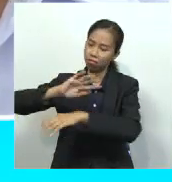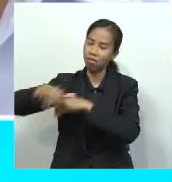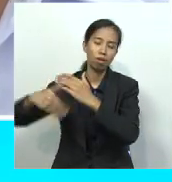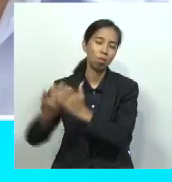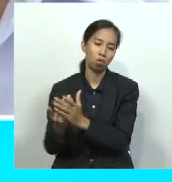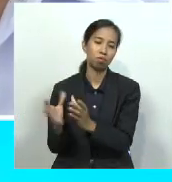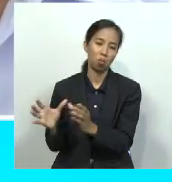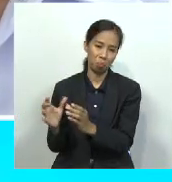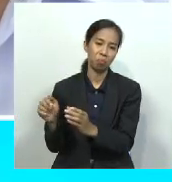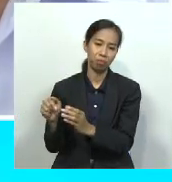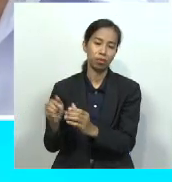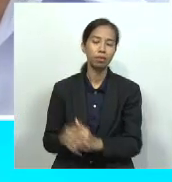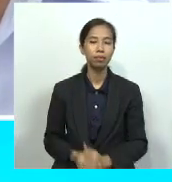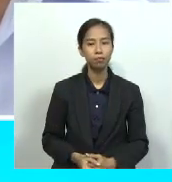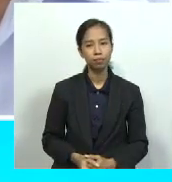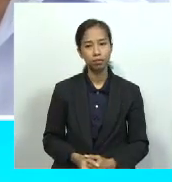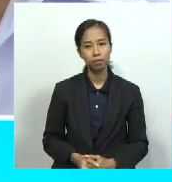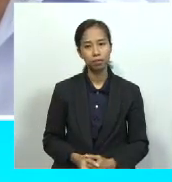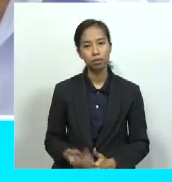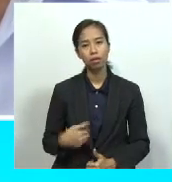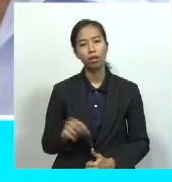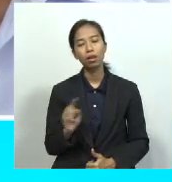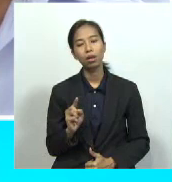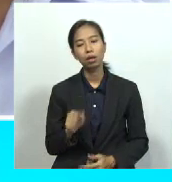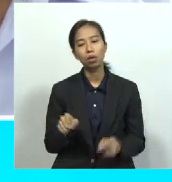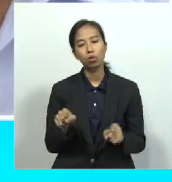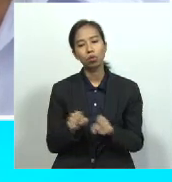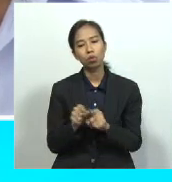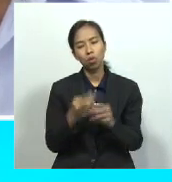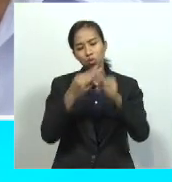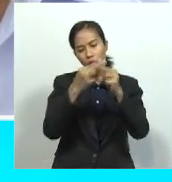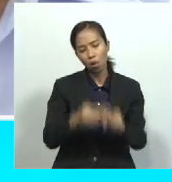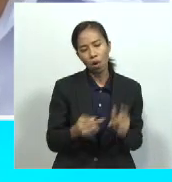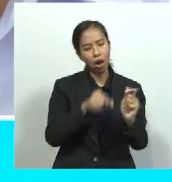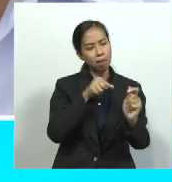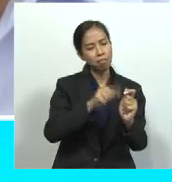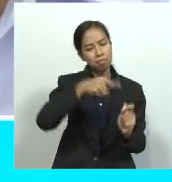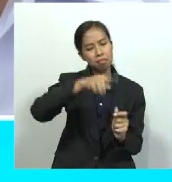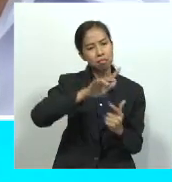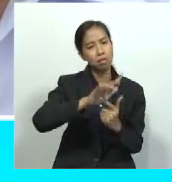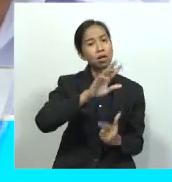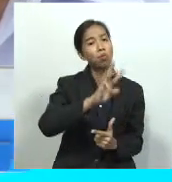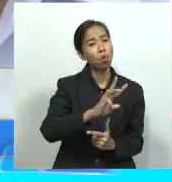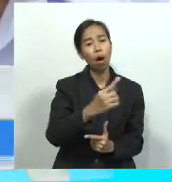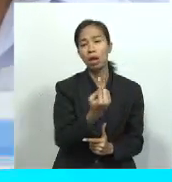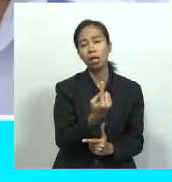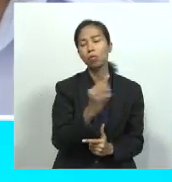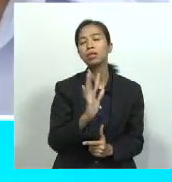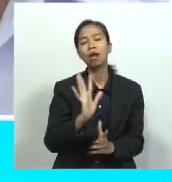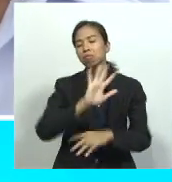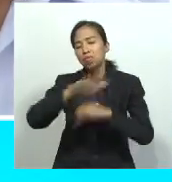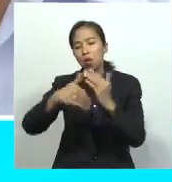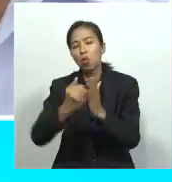ะครับแล้วก็ไม่ใช่แค่ของอำเภอปัวนะครับผมบอกเป็นของจังหวัดน่าน